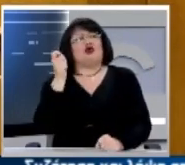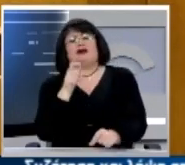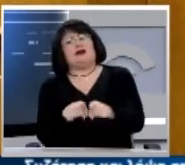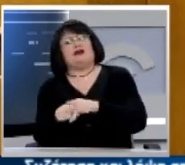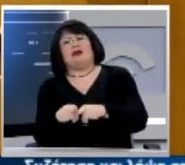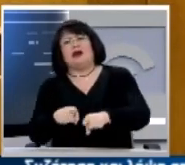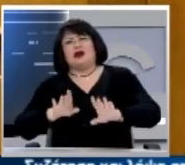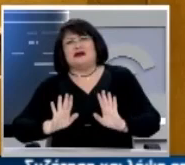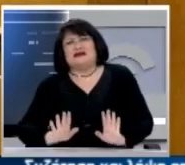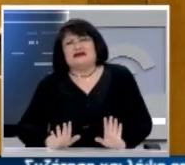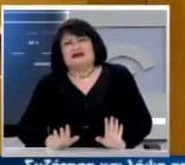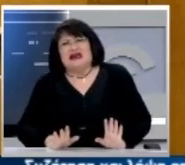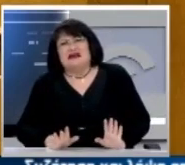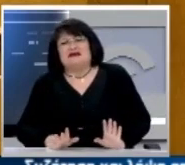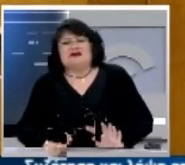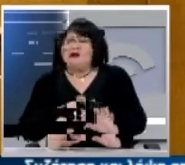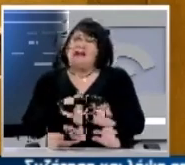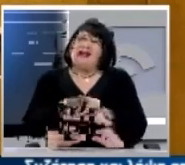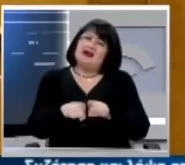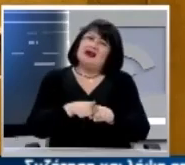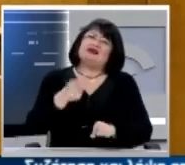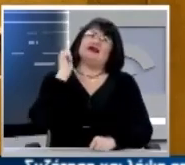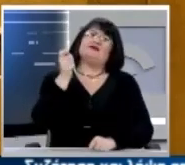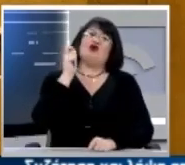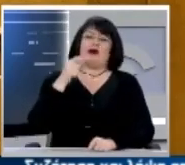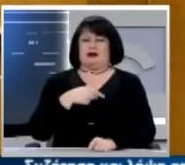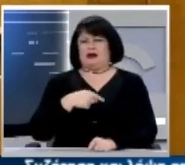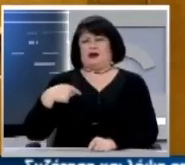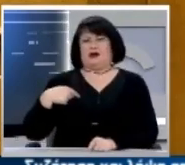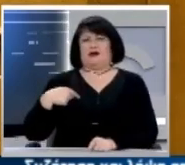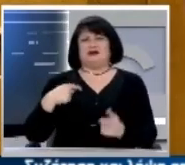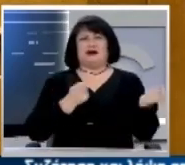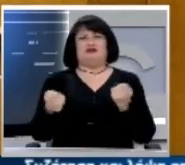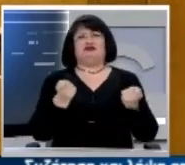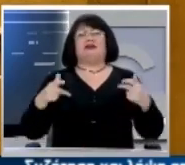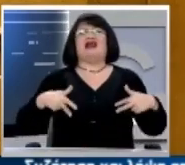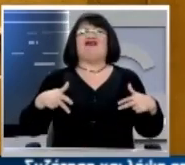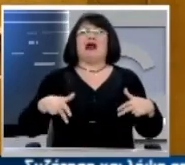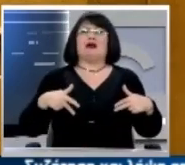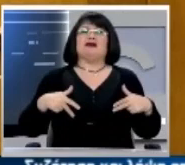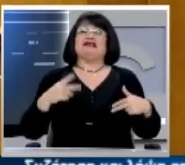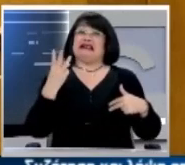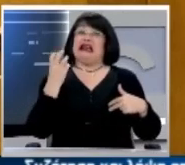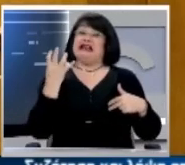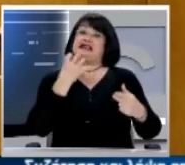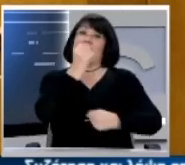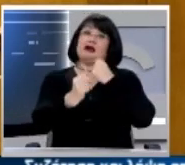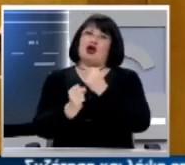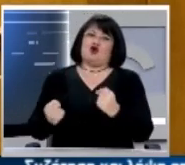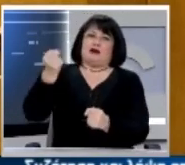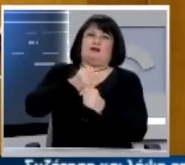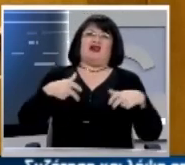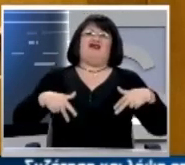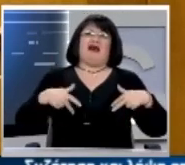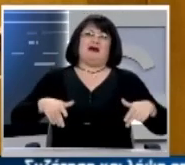ιατρών. Είναι και σκάνδαλο υπερτιμολόγησης φαρμάκων. Και αυτό, ηρίστο εμπαρόδο, το αποδέχθηκε και η κυρία Μπακογιάννη